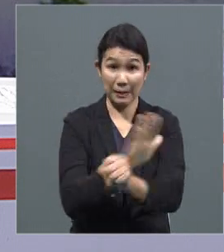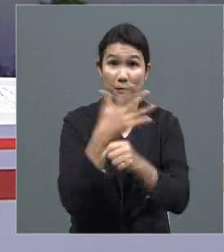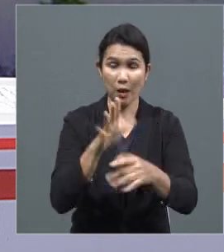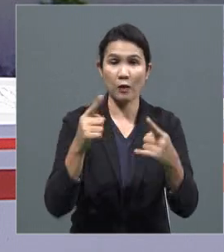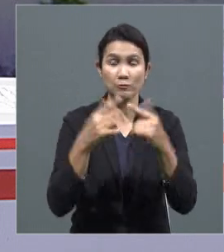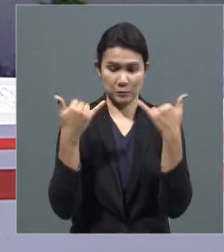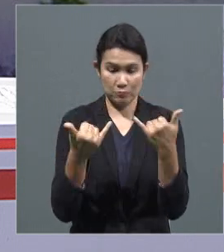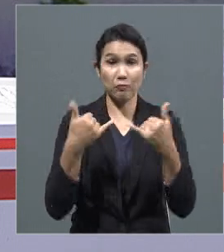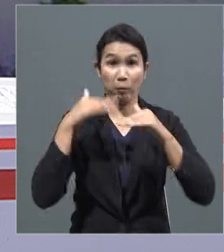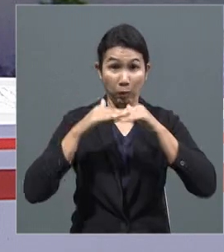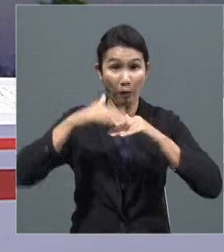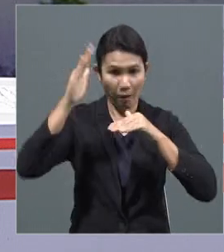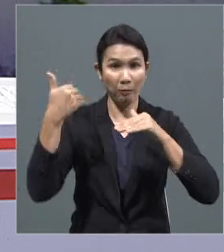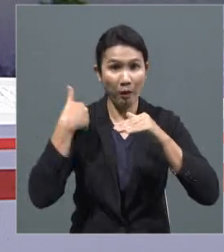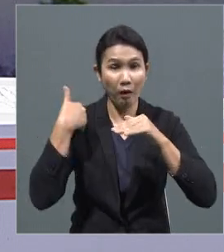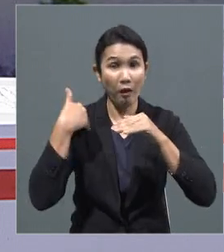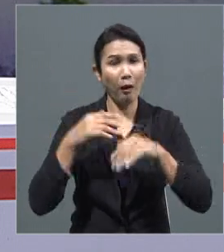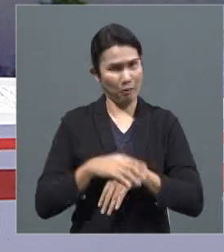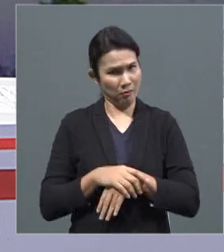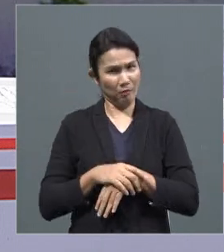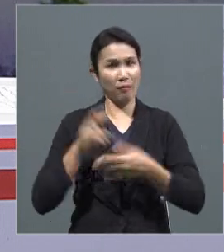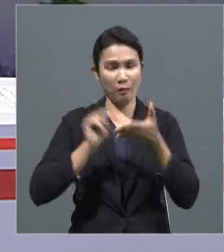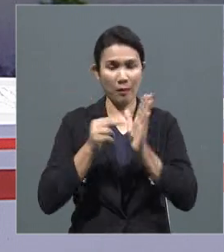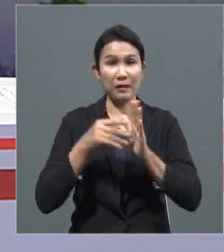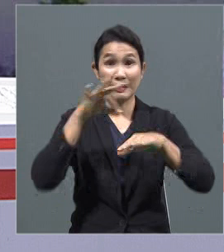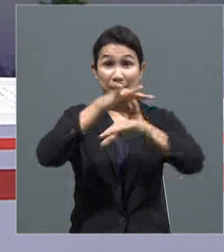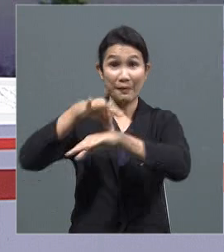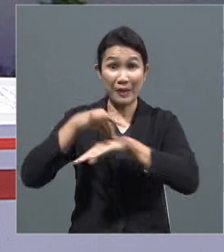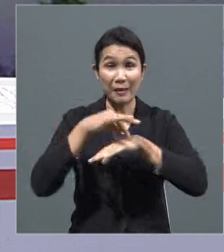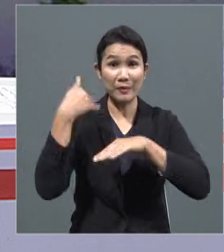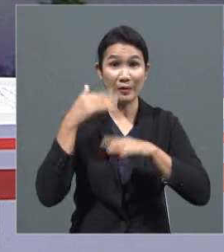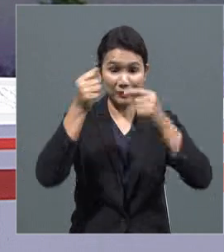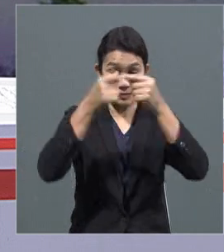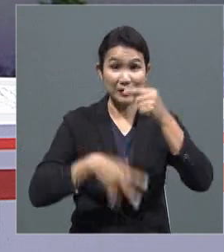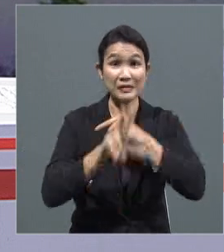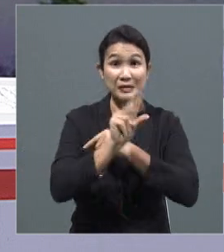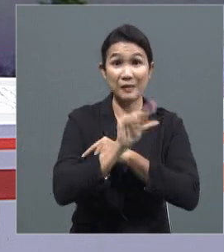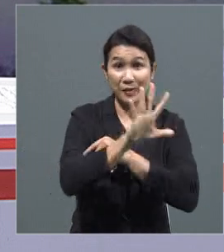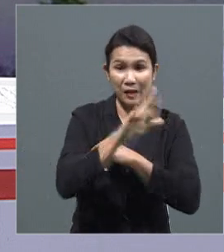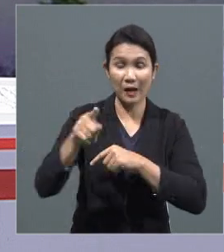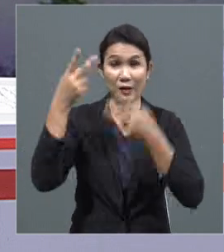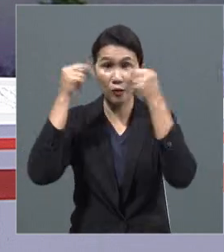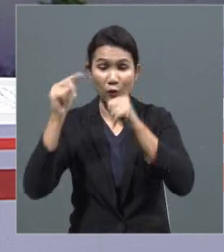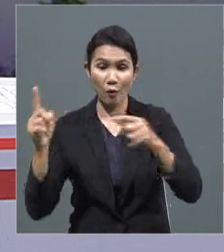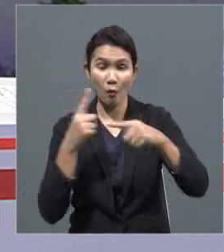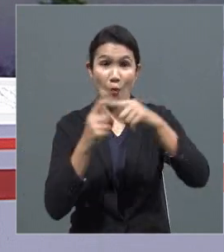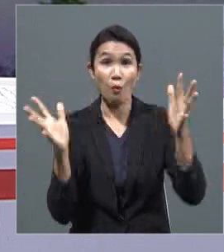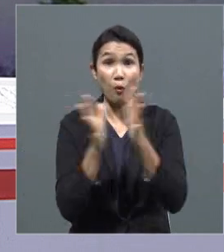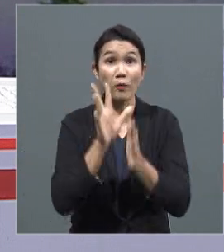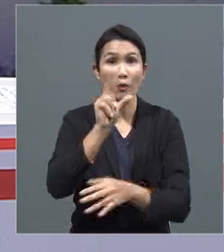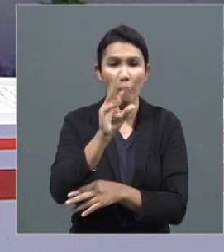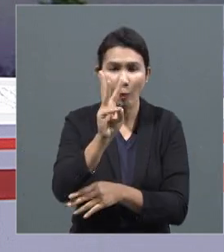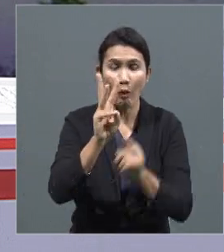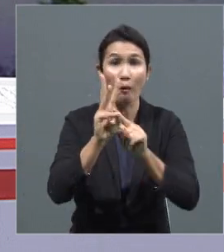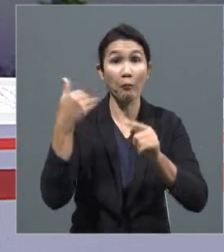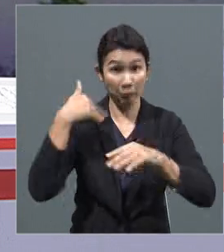โอ้เดี๋ยวนะ เกิน รัฐมนตรีมี35ที่นั่ง ใช่ครับ บวกท่านนายกแพทองธารอีก1ที่นั่งเป็น36 ใช่ครับ และส่งมา